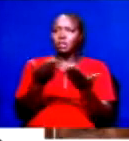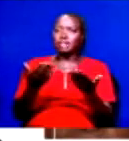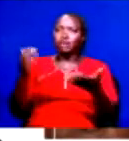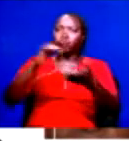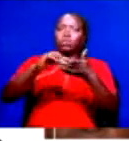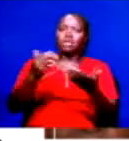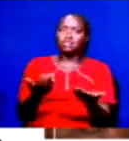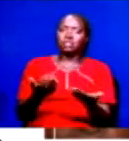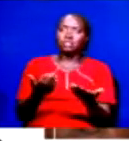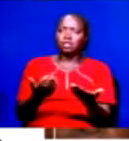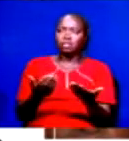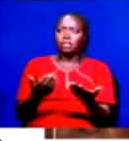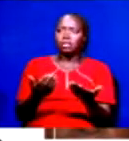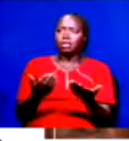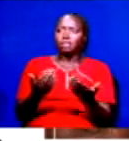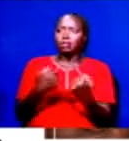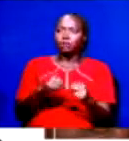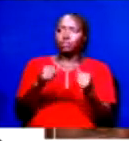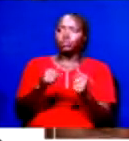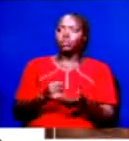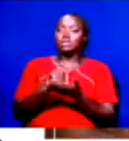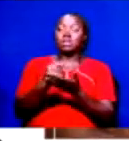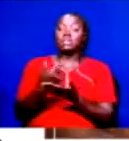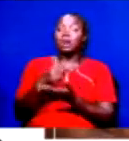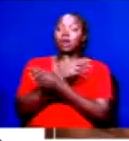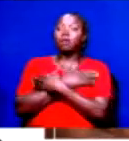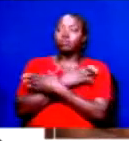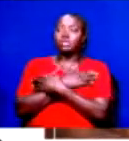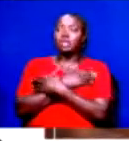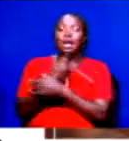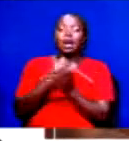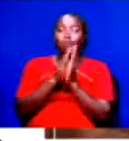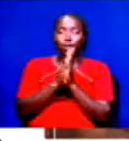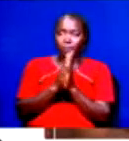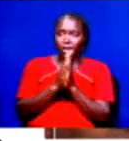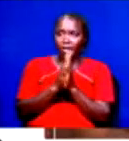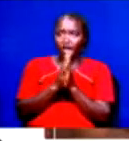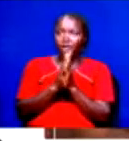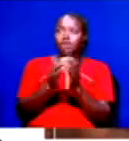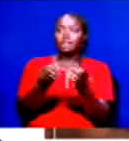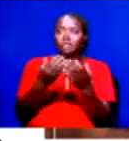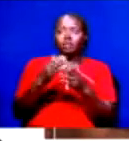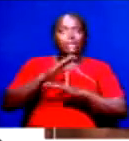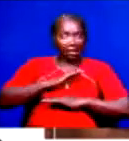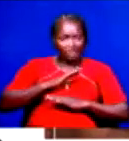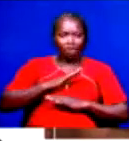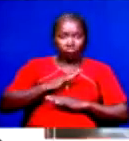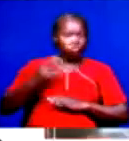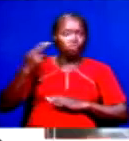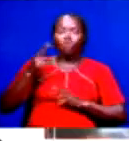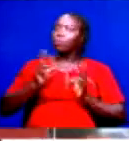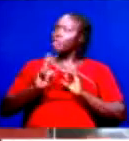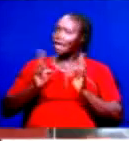tuko na hiyo uwezo, tukisaidiwa nao viongozi wetu. Kwa hivyo ni maombi yetu, tupewe silaha ya kutosha, sisi wenyewe tuko tayari